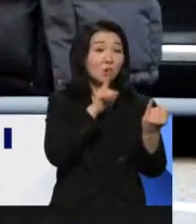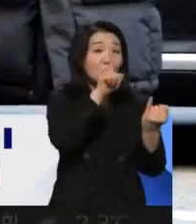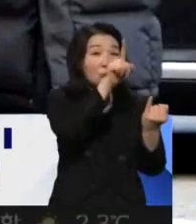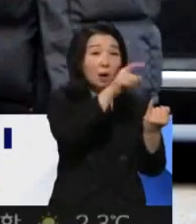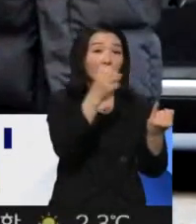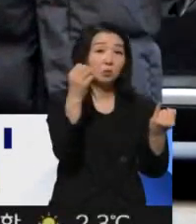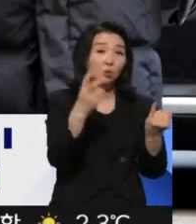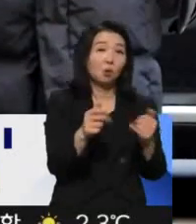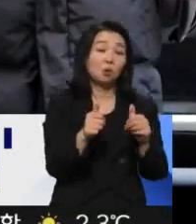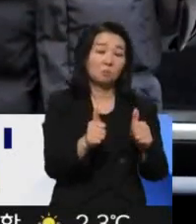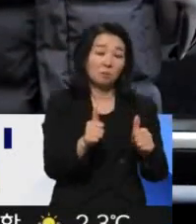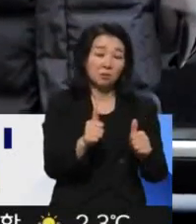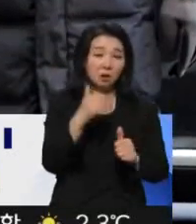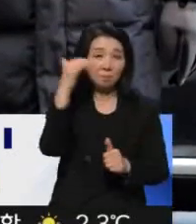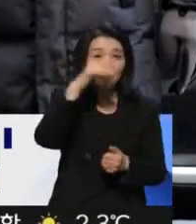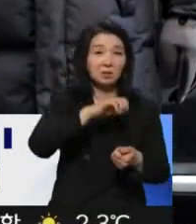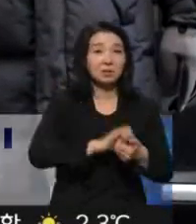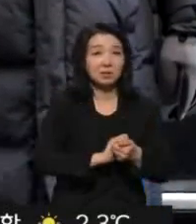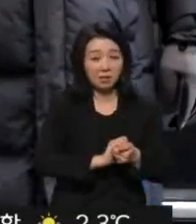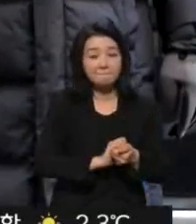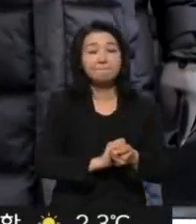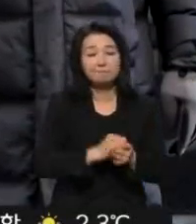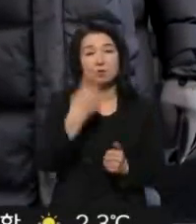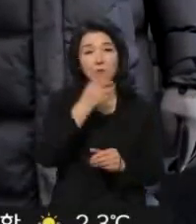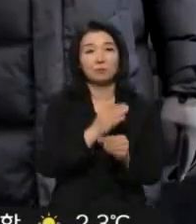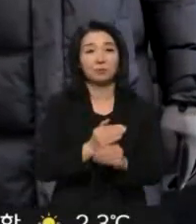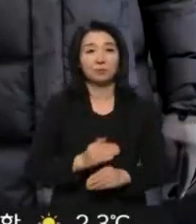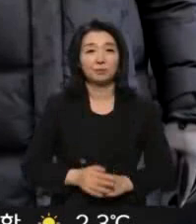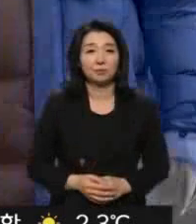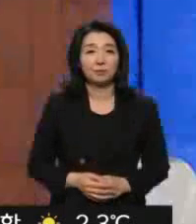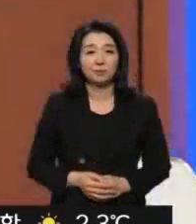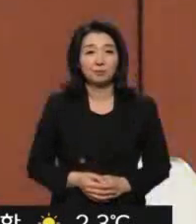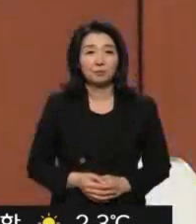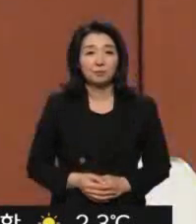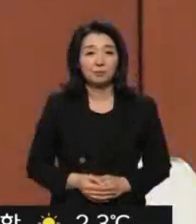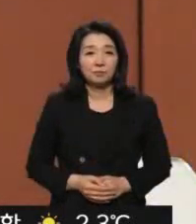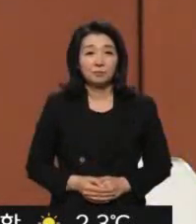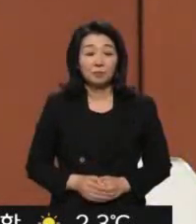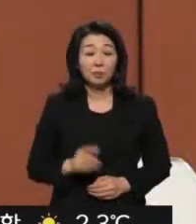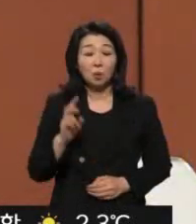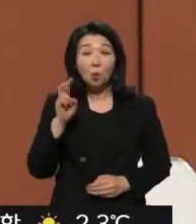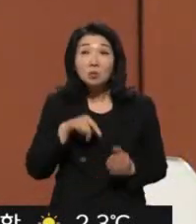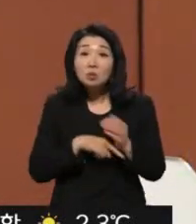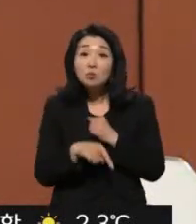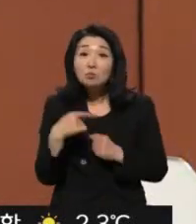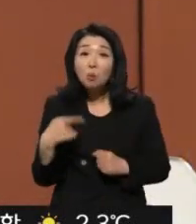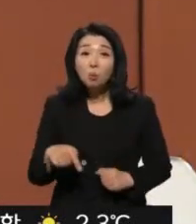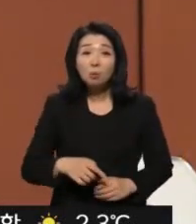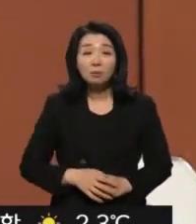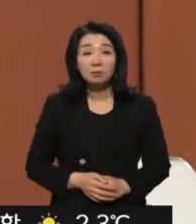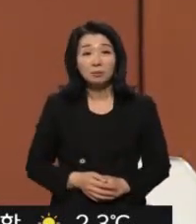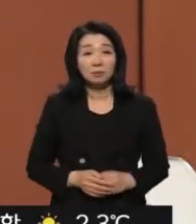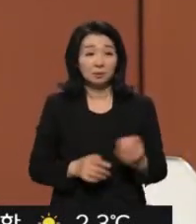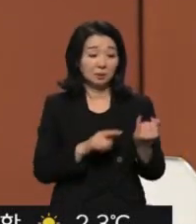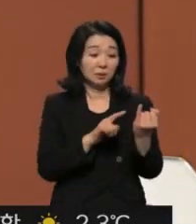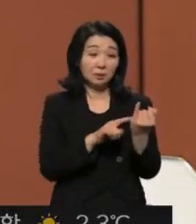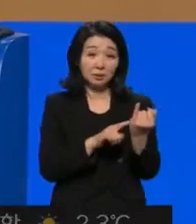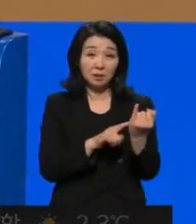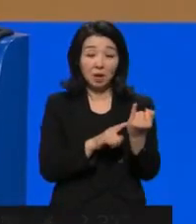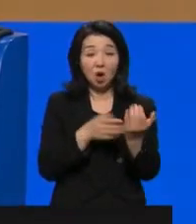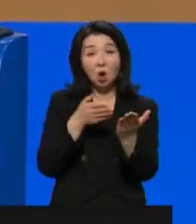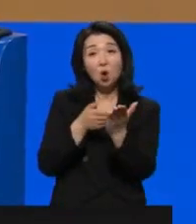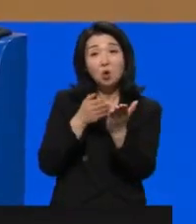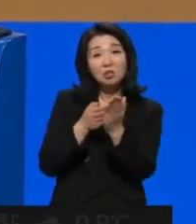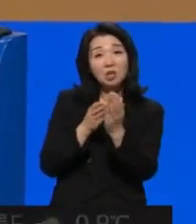고발하거나이 법정 방청 제안하는 방안 등을 검토 중입니다 혹시 이유가 나온게 있어요네 이씨가이 한